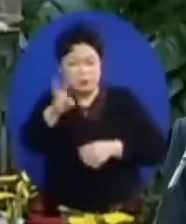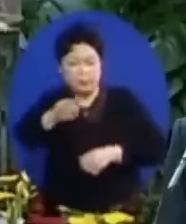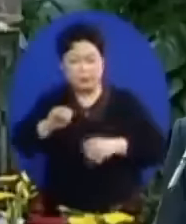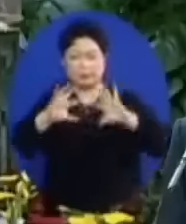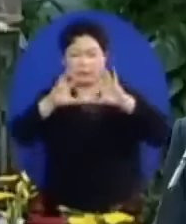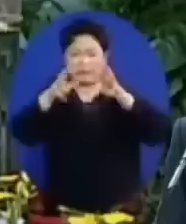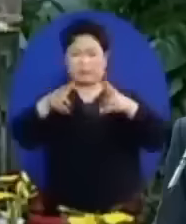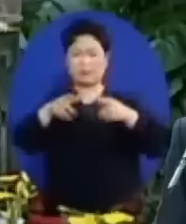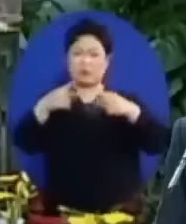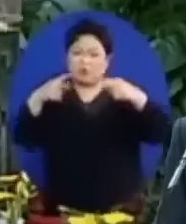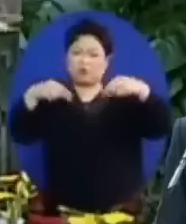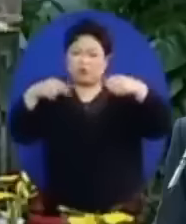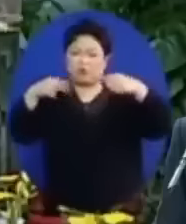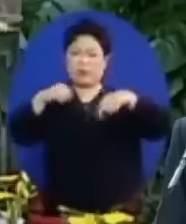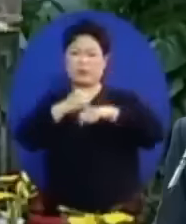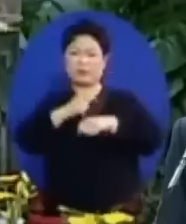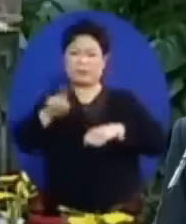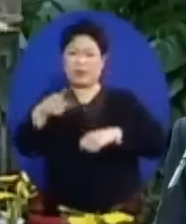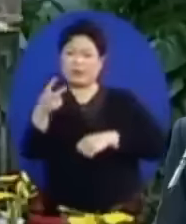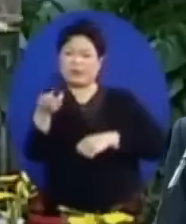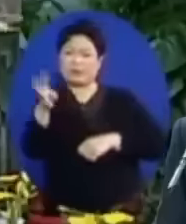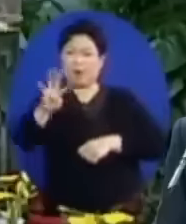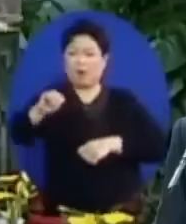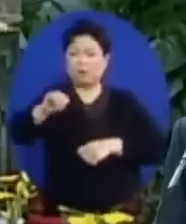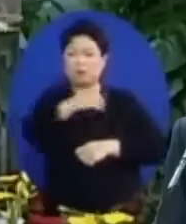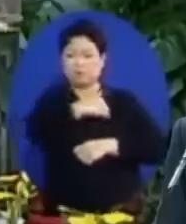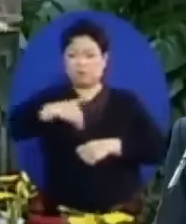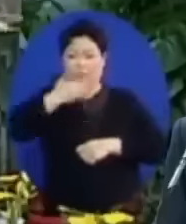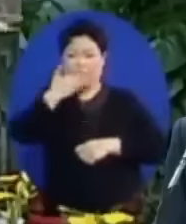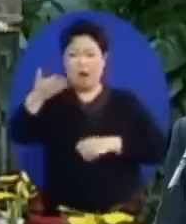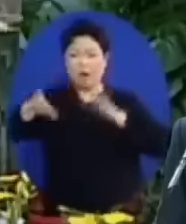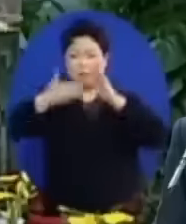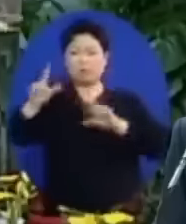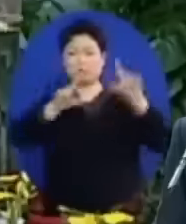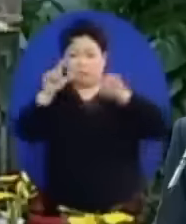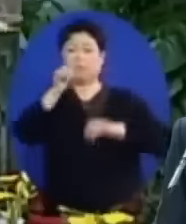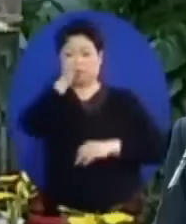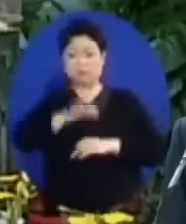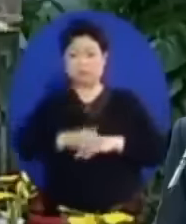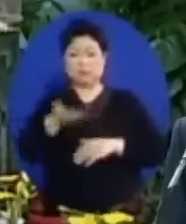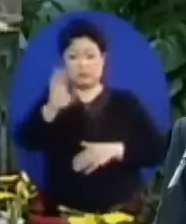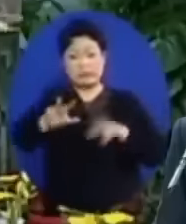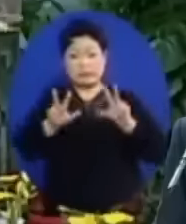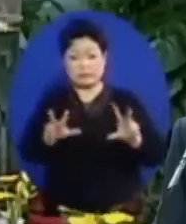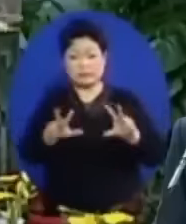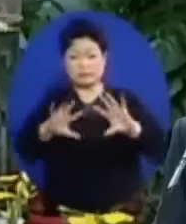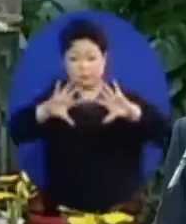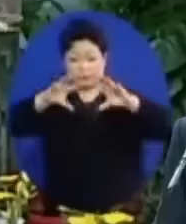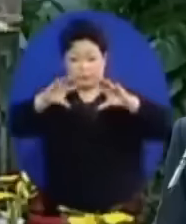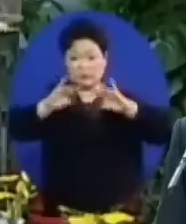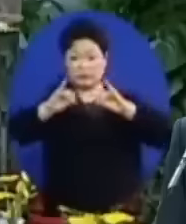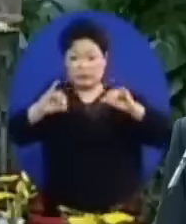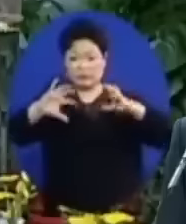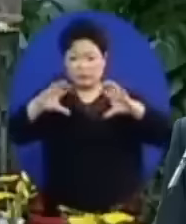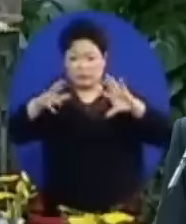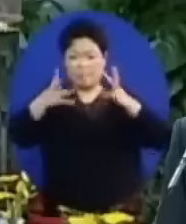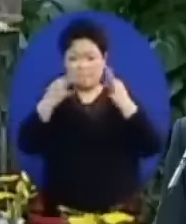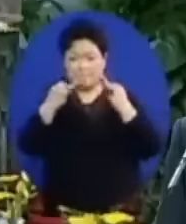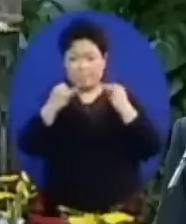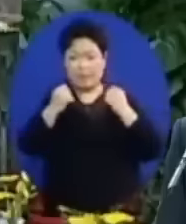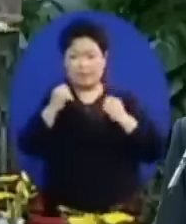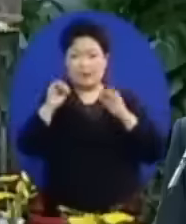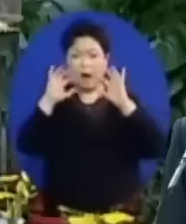세계 인구의 2배나 되는 120억을 거뜬히 먹여 살릴 수 있다는 것입니다. 그런데 현재 지구상에는 수백만